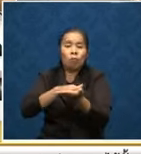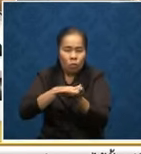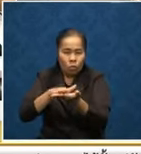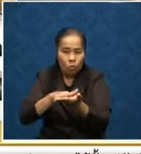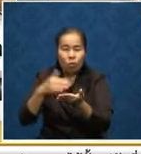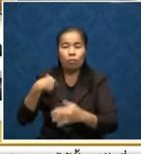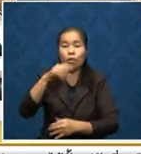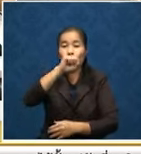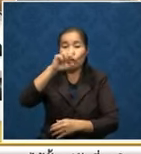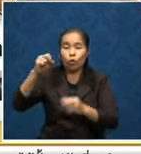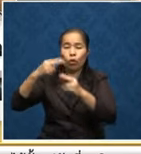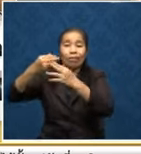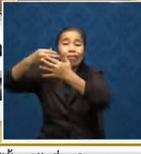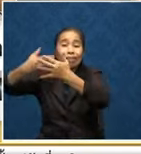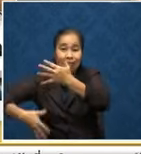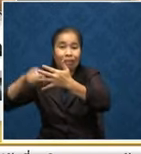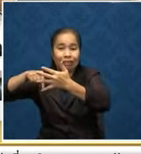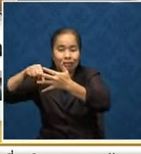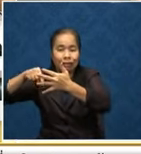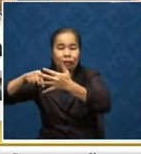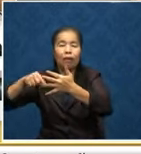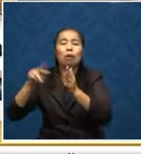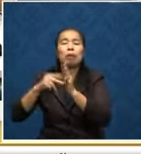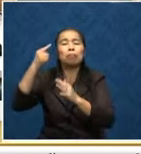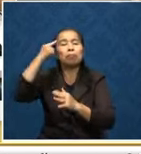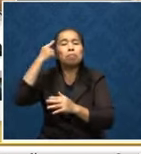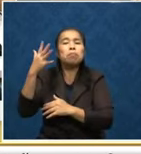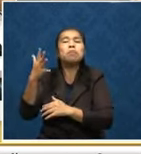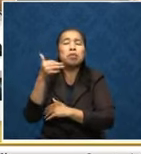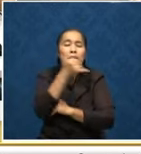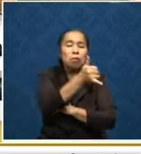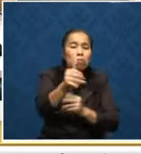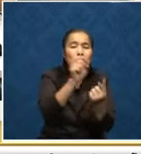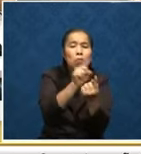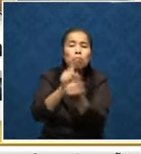ที่เป็นส.ส.บัญชีรายชื่อนะครับอาจจะไม่ได้ลงพื้น